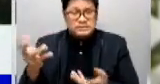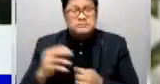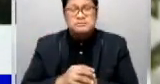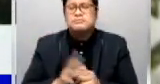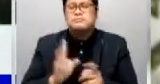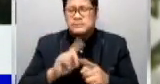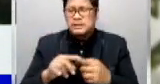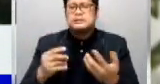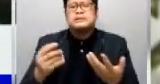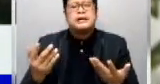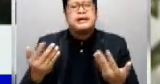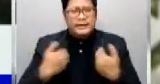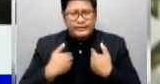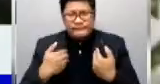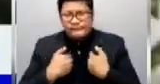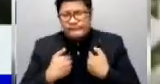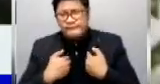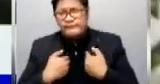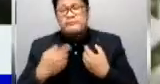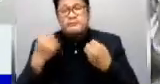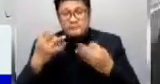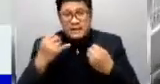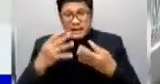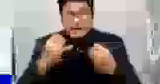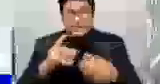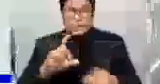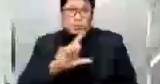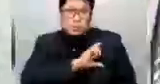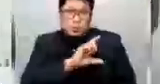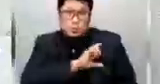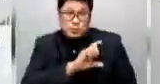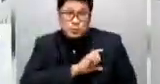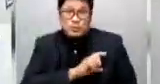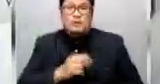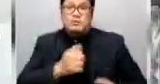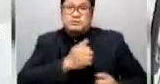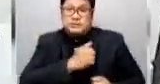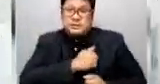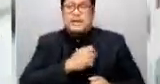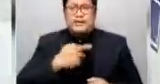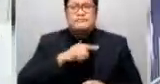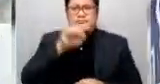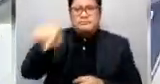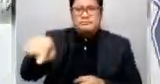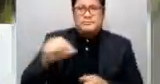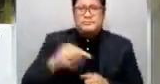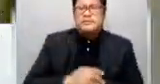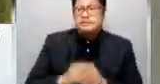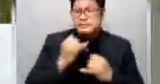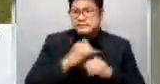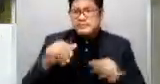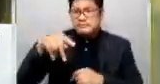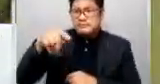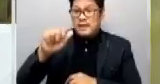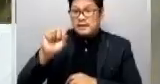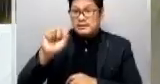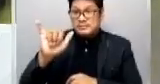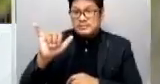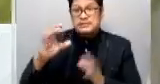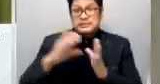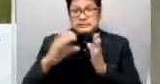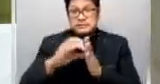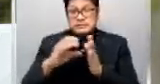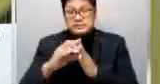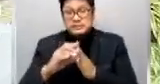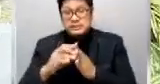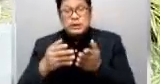ang mga uniform men na ina-assign. Ramdam na rin sa Pasay City General Hospital ang paglobo ng bilang ng mga kaso ng